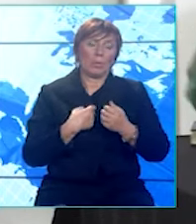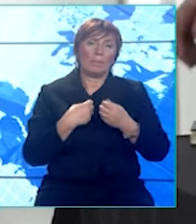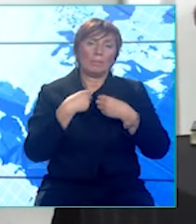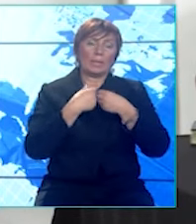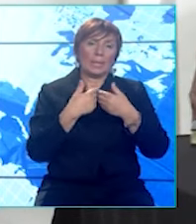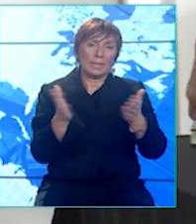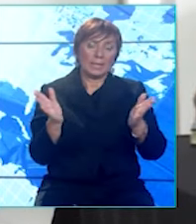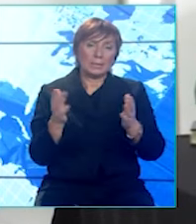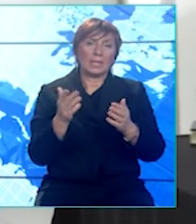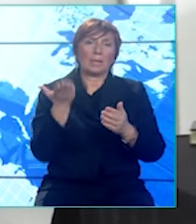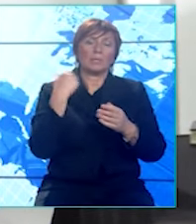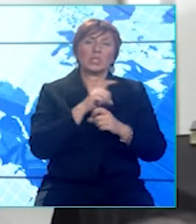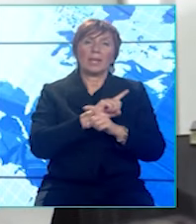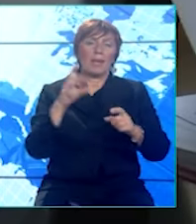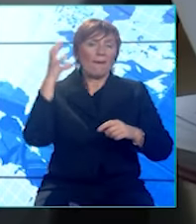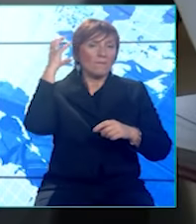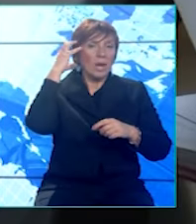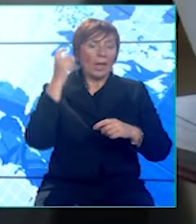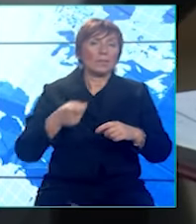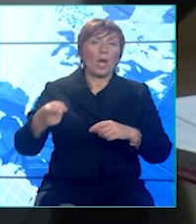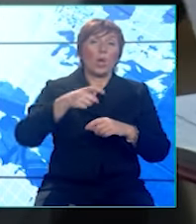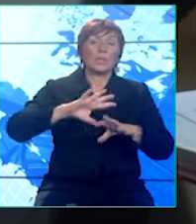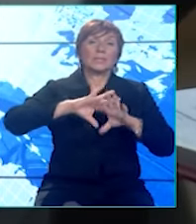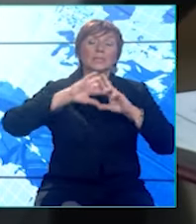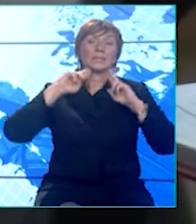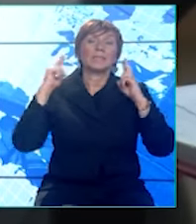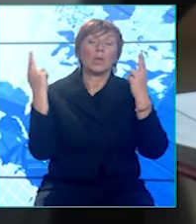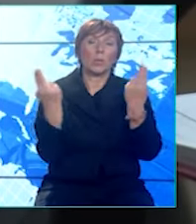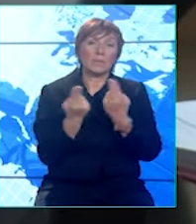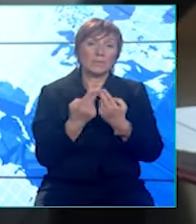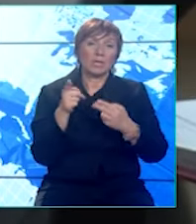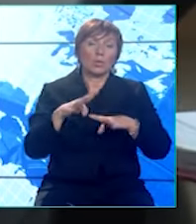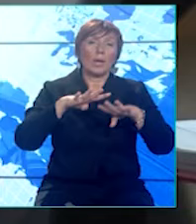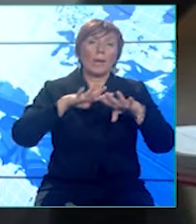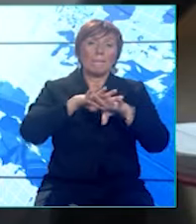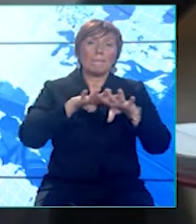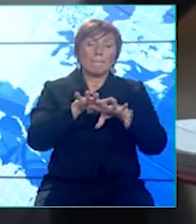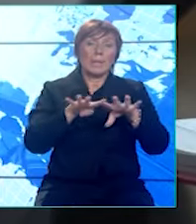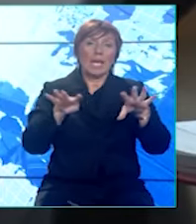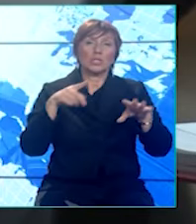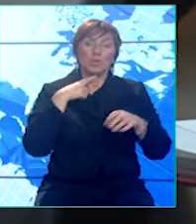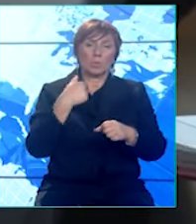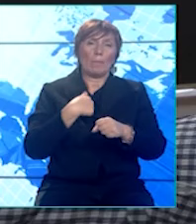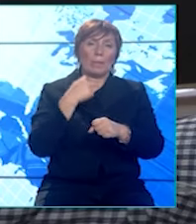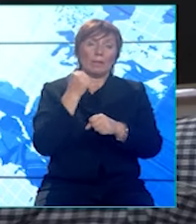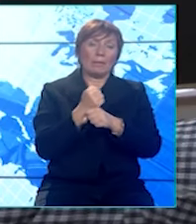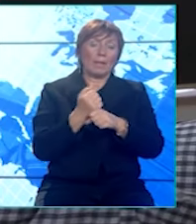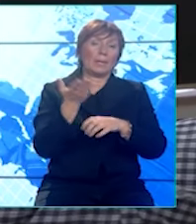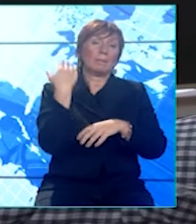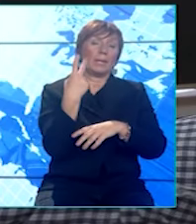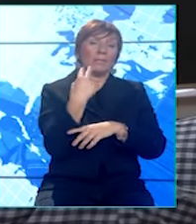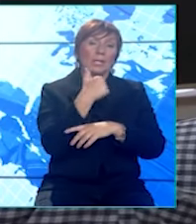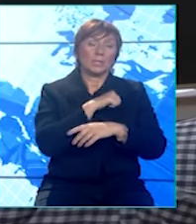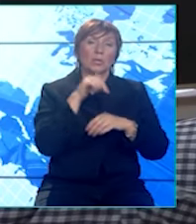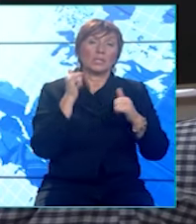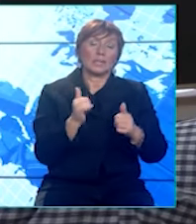Biće jako veliki broj nevladinih organizacija iz čitavog svijeta. To je jedna mreža koju smo mi formirali prije 20 godina. Sad